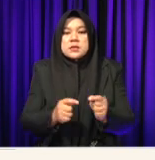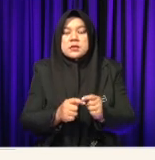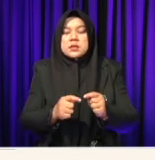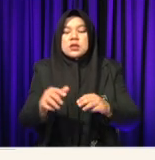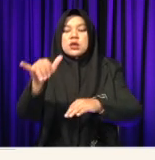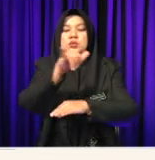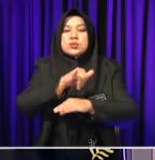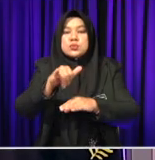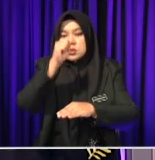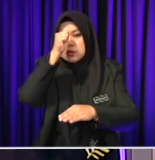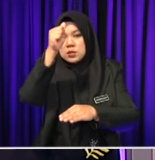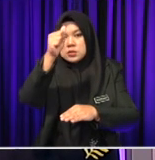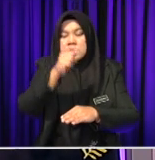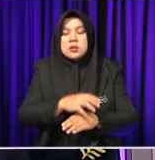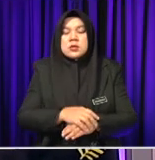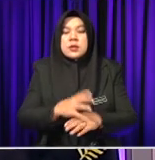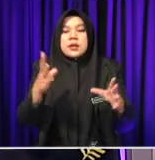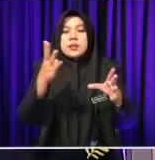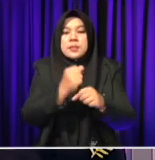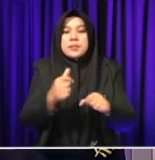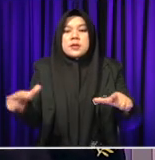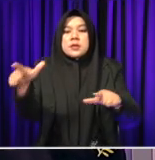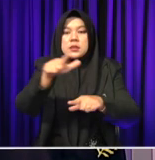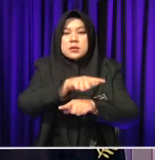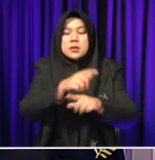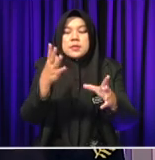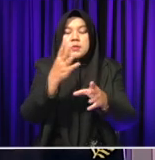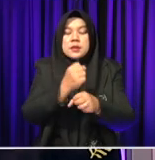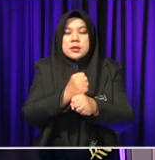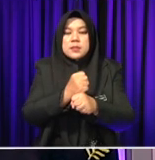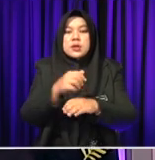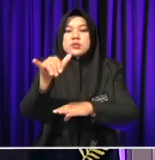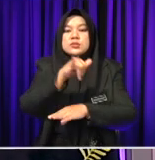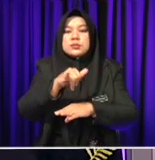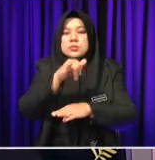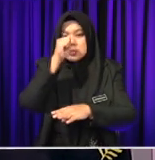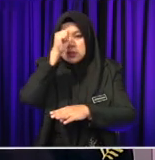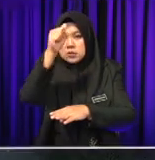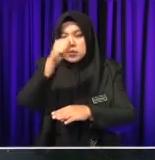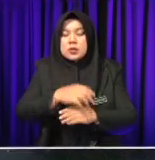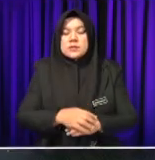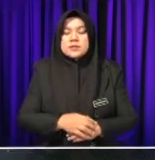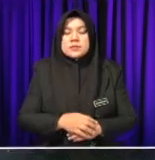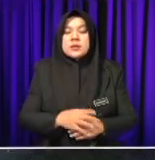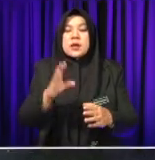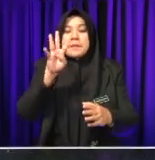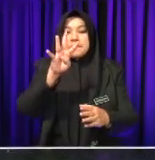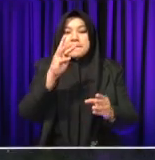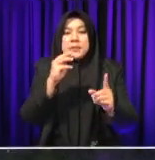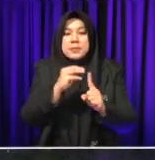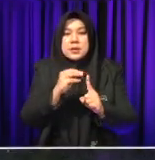allahendapat perlindungan sudah tentulah kita akan mendapat nikmat syurga Allah subhanahuala empat markah Ustazah